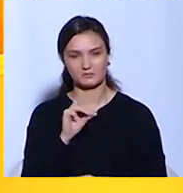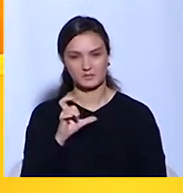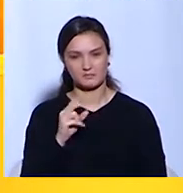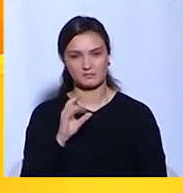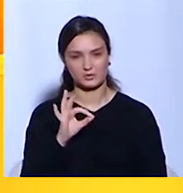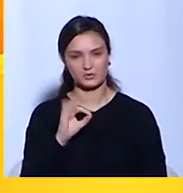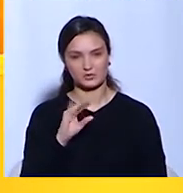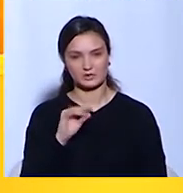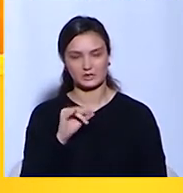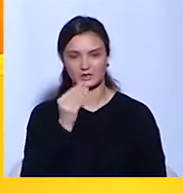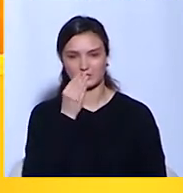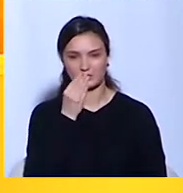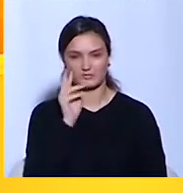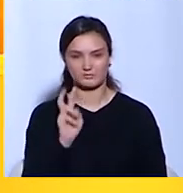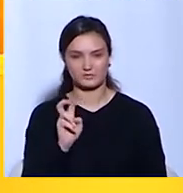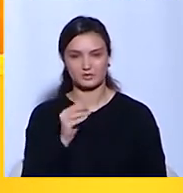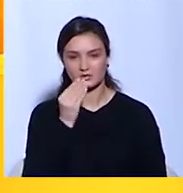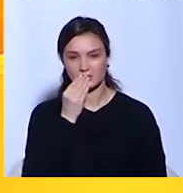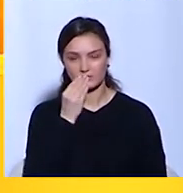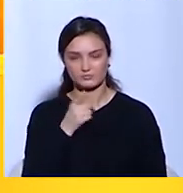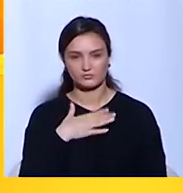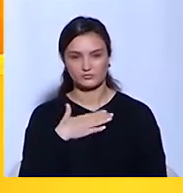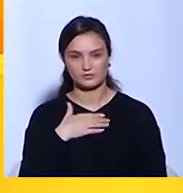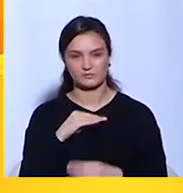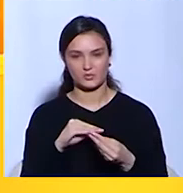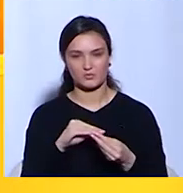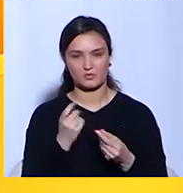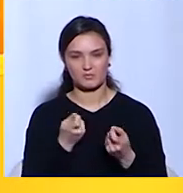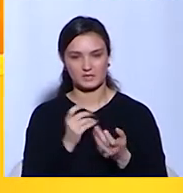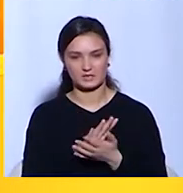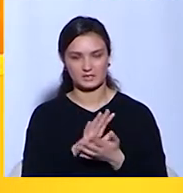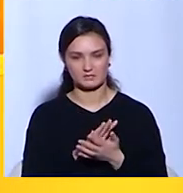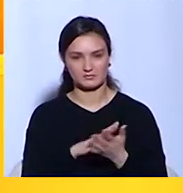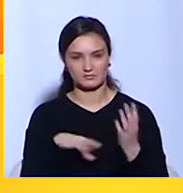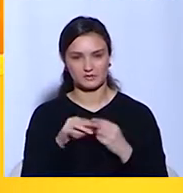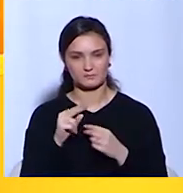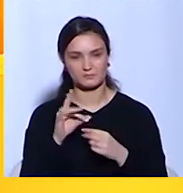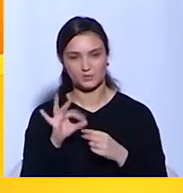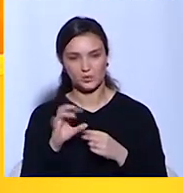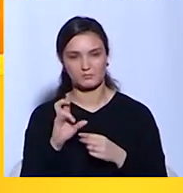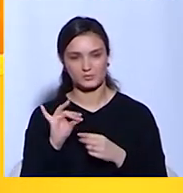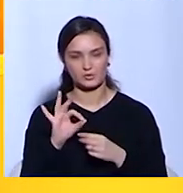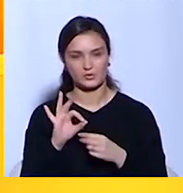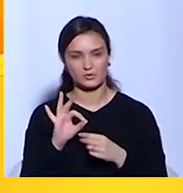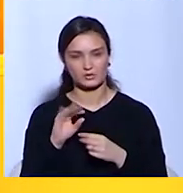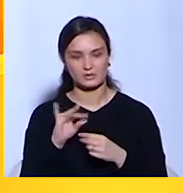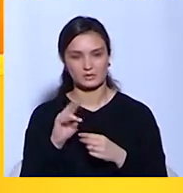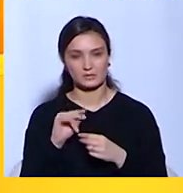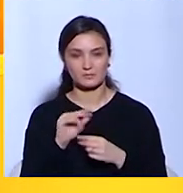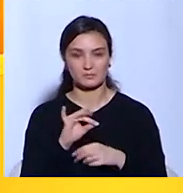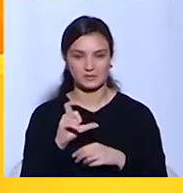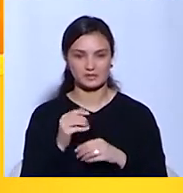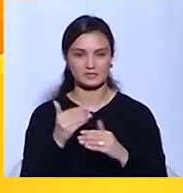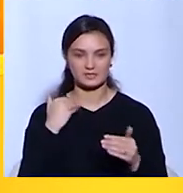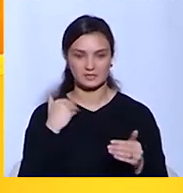პრებიოტიკი არის საკვები. საკვები ჩვენი მეგობარი ბაქტერიებისათვის. პრობიოტიკი, ანუ პრე არის